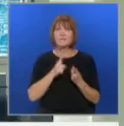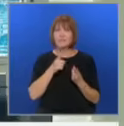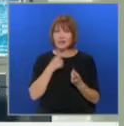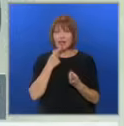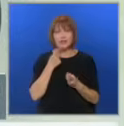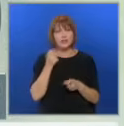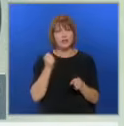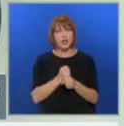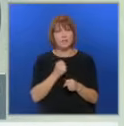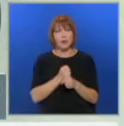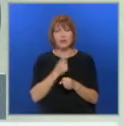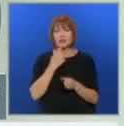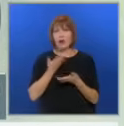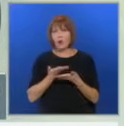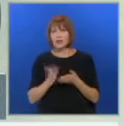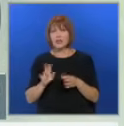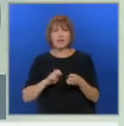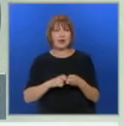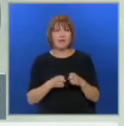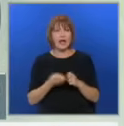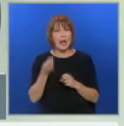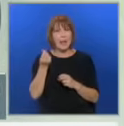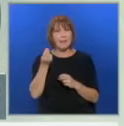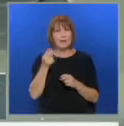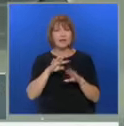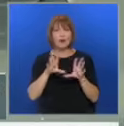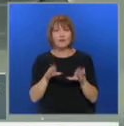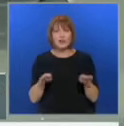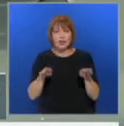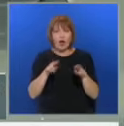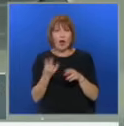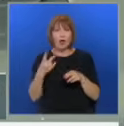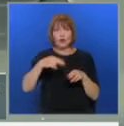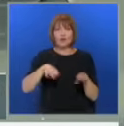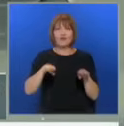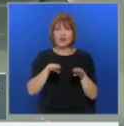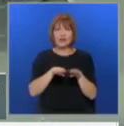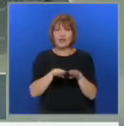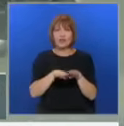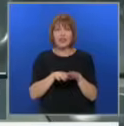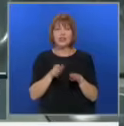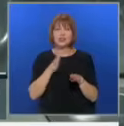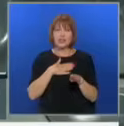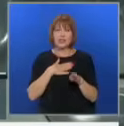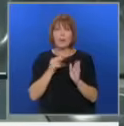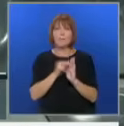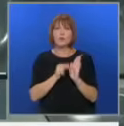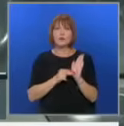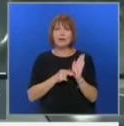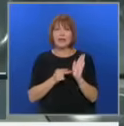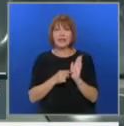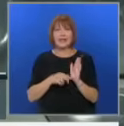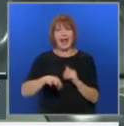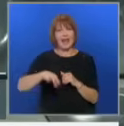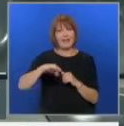работят приоритетно за отстраняване на проблема и сумите от всички дублирани картови транзакции ще бъдат налични по сметките на клиентите